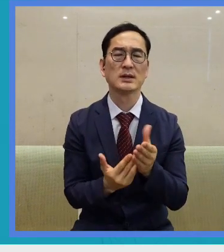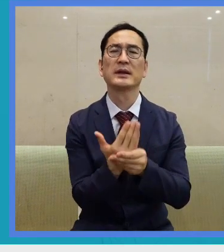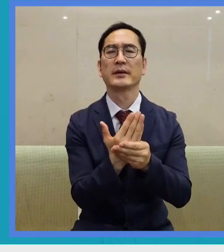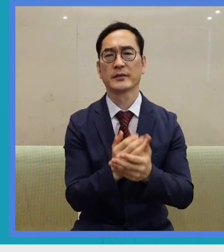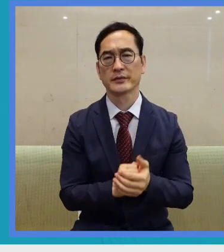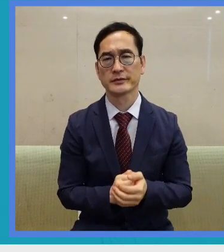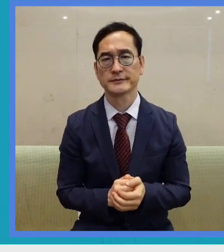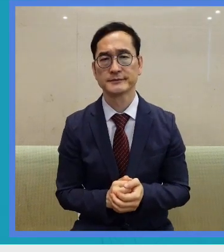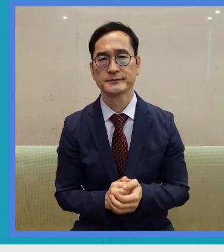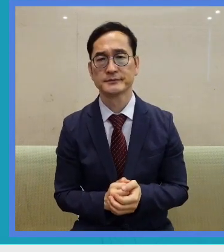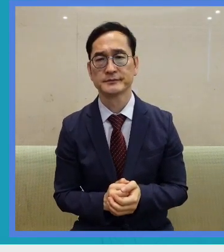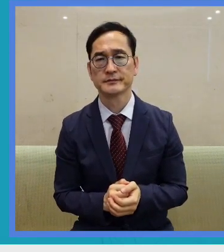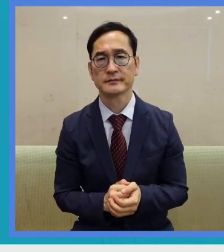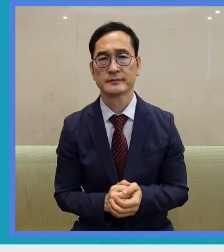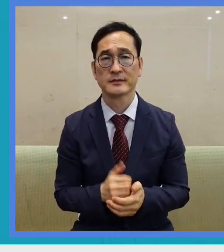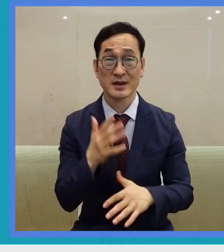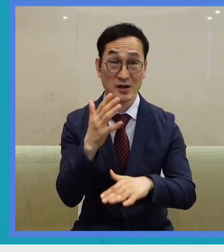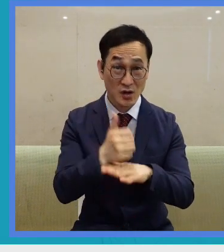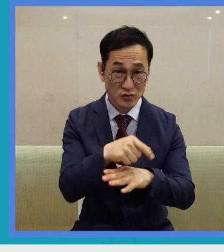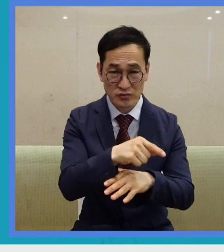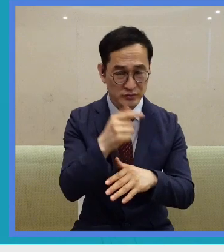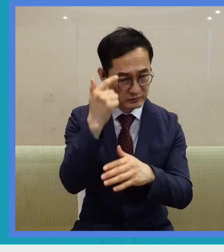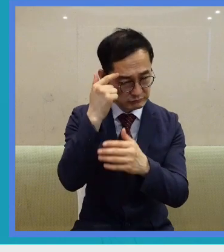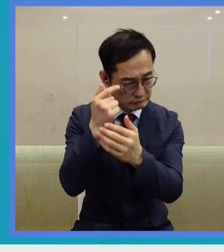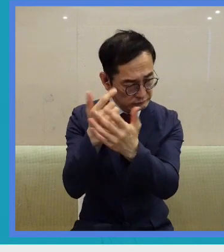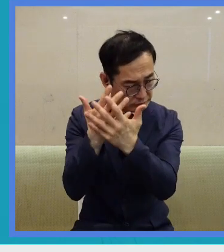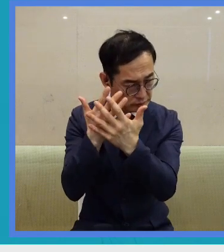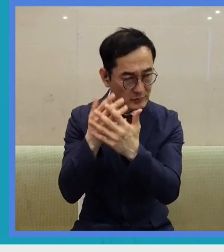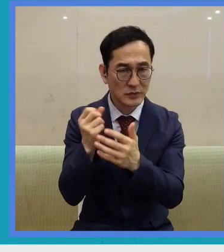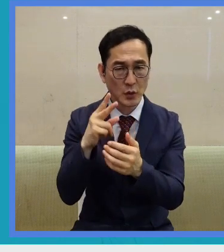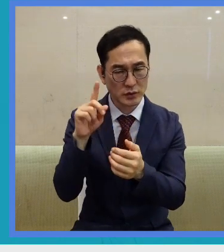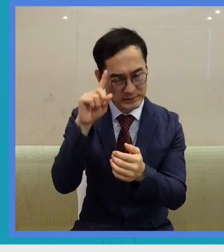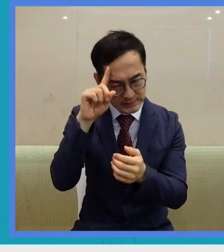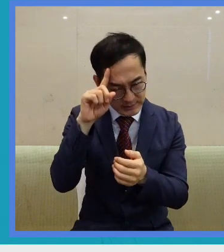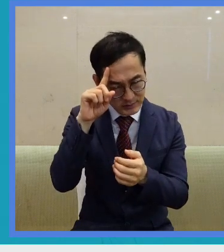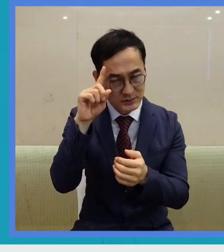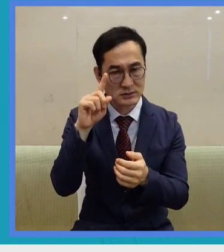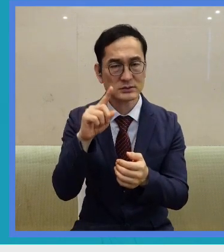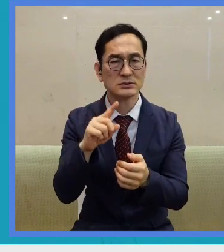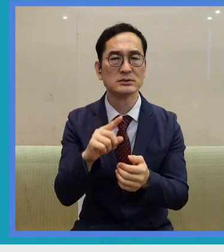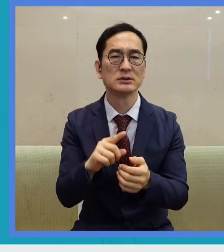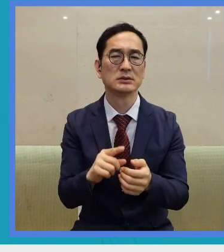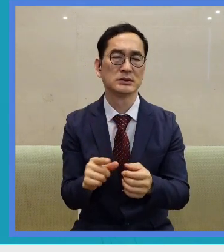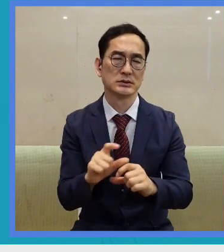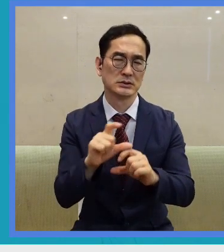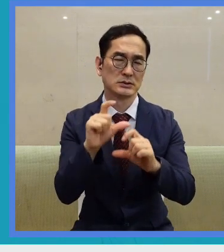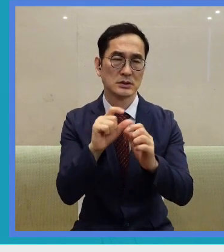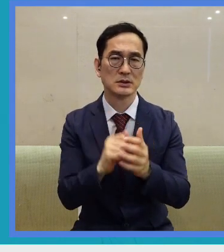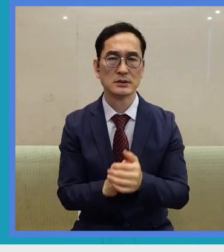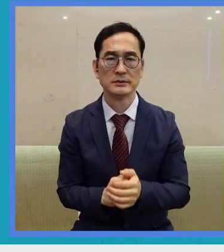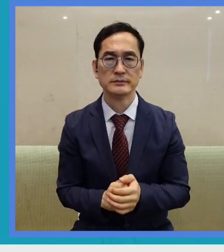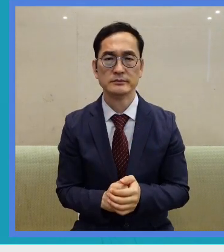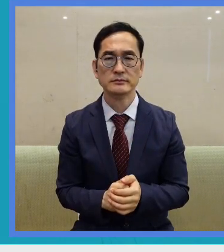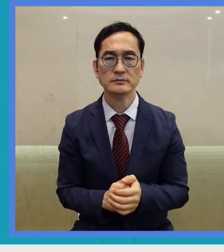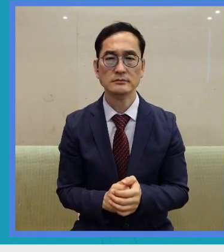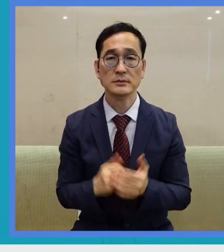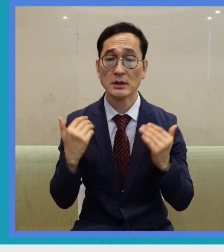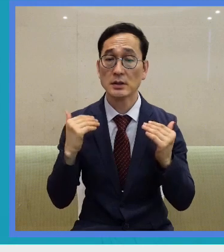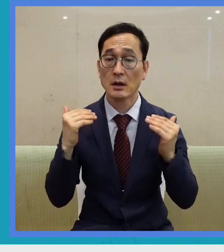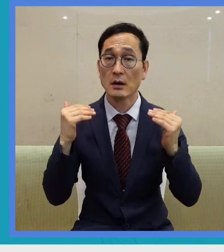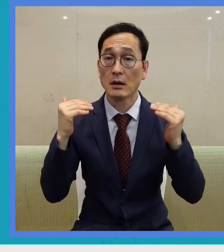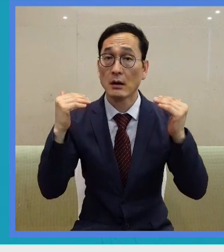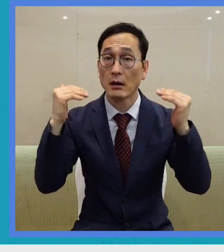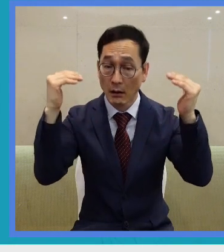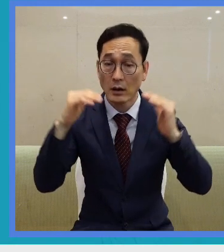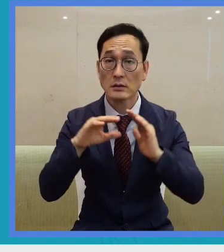결국에는 이게 바로 트라우마 혹은 스트레스로 발전을 해서 더 문제되는 건 이제 성인기 때의 정신